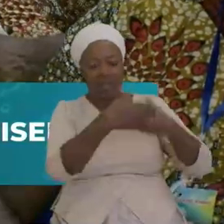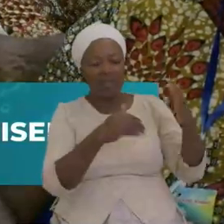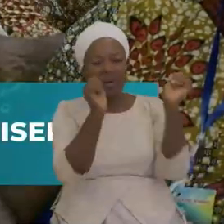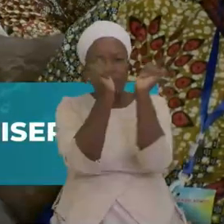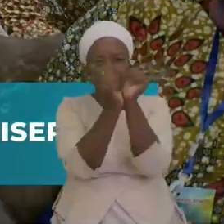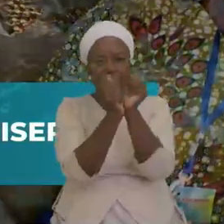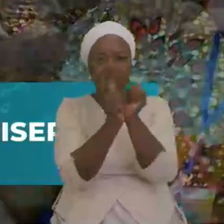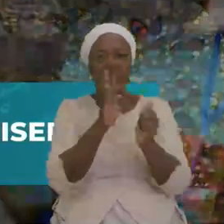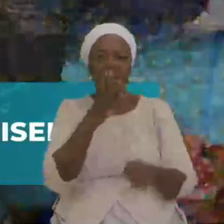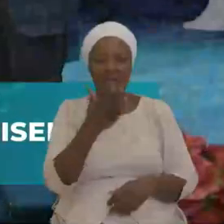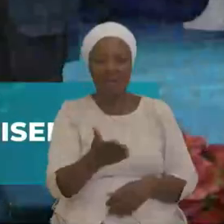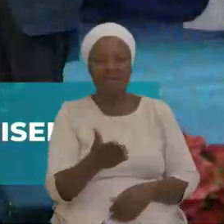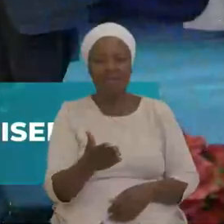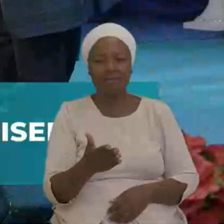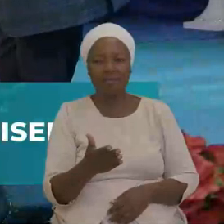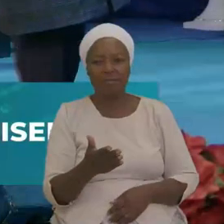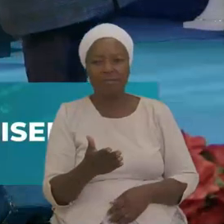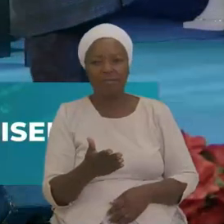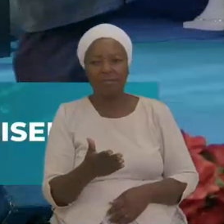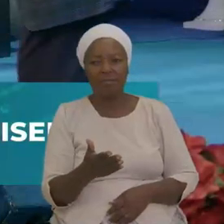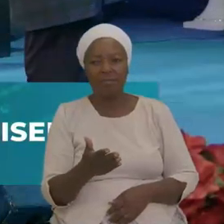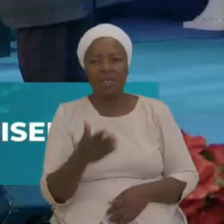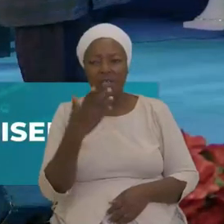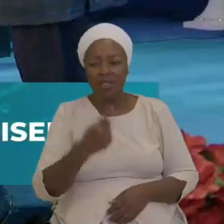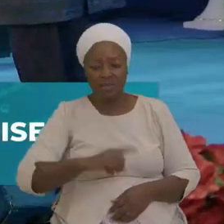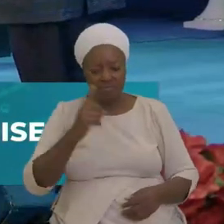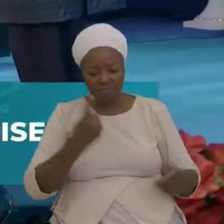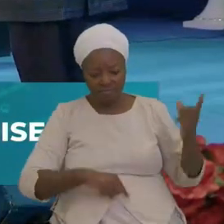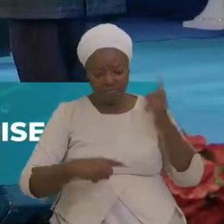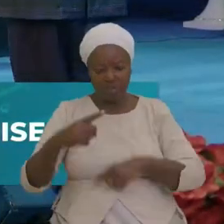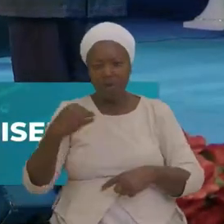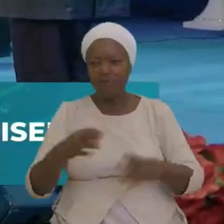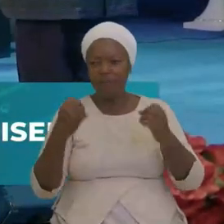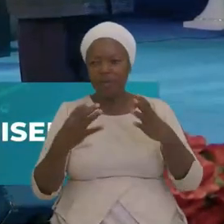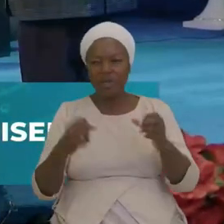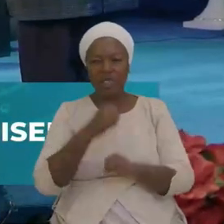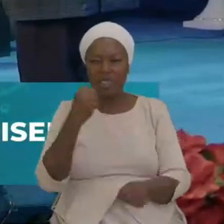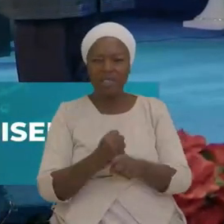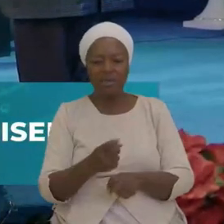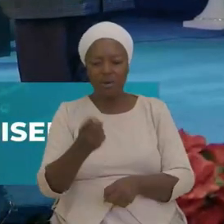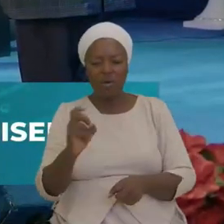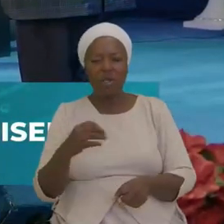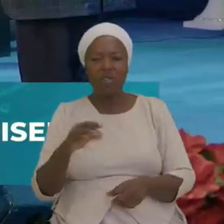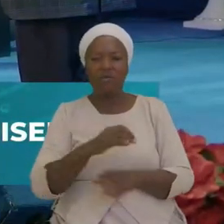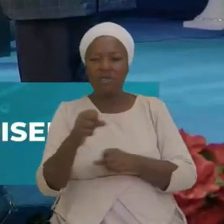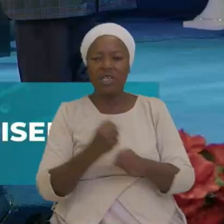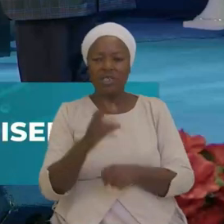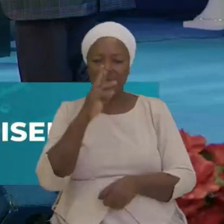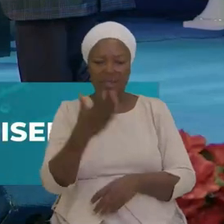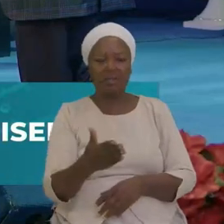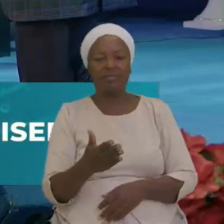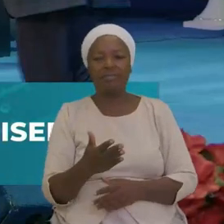Les liens générationnels, ils sont là. Les châtiments de plusieurs années, des centaines d'années, tout était